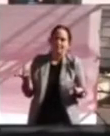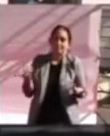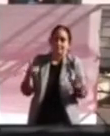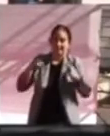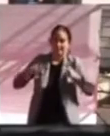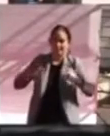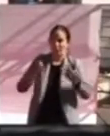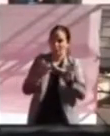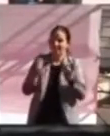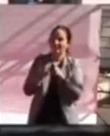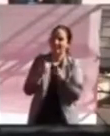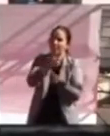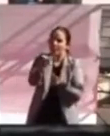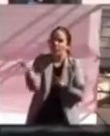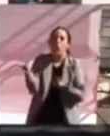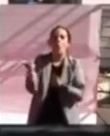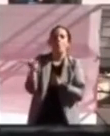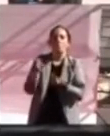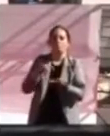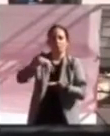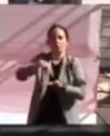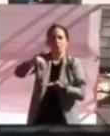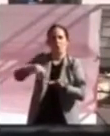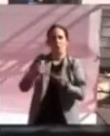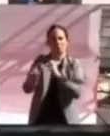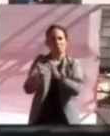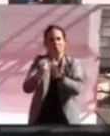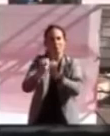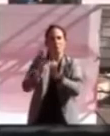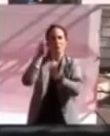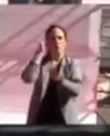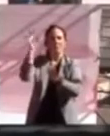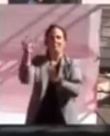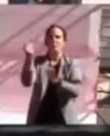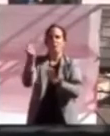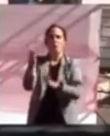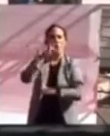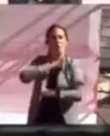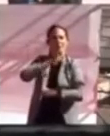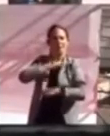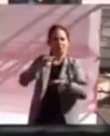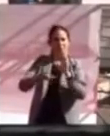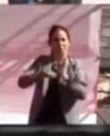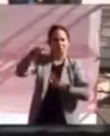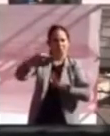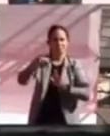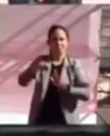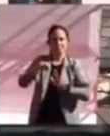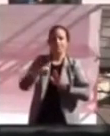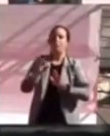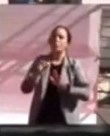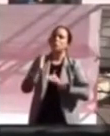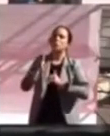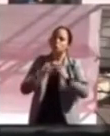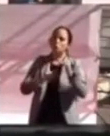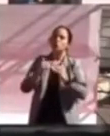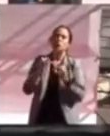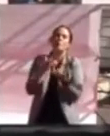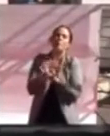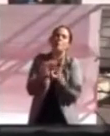chiedere più soldi in maniera strutturata strutturale e definitiva per il servizio sanitario nazionale